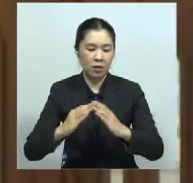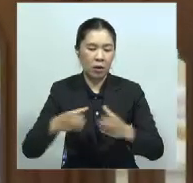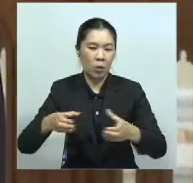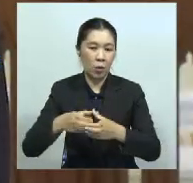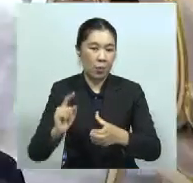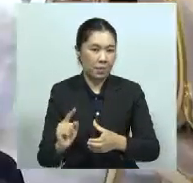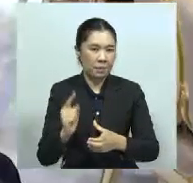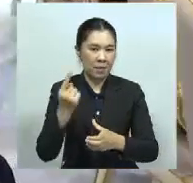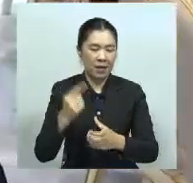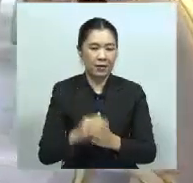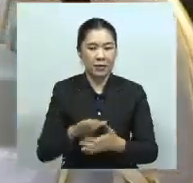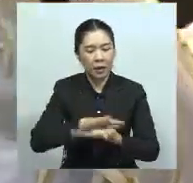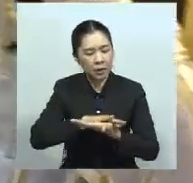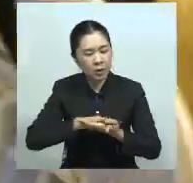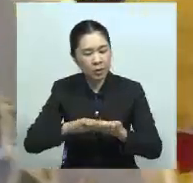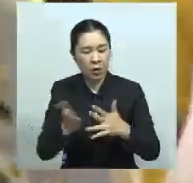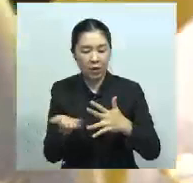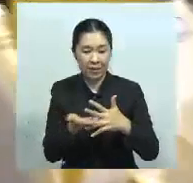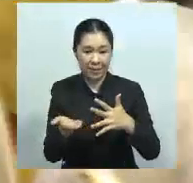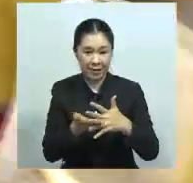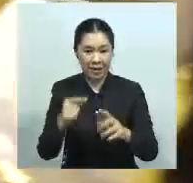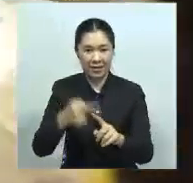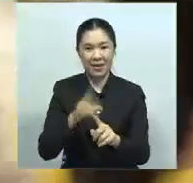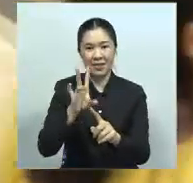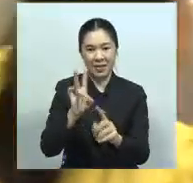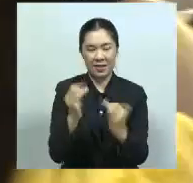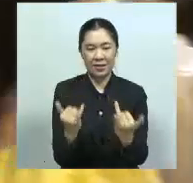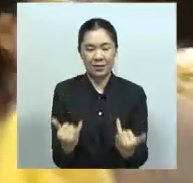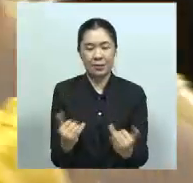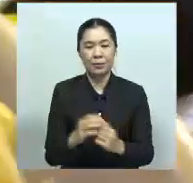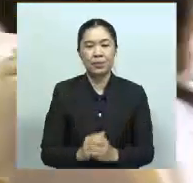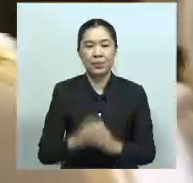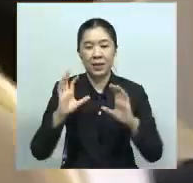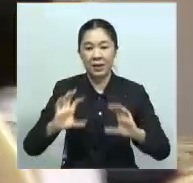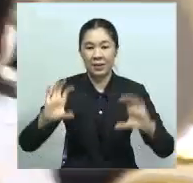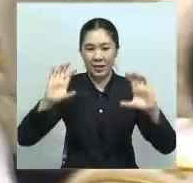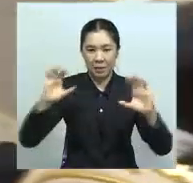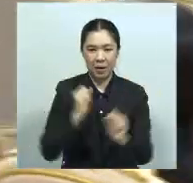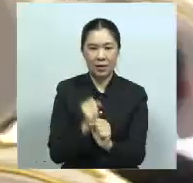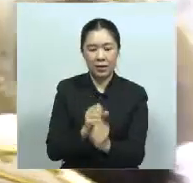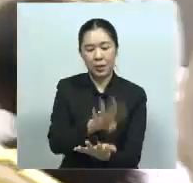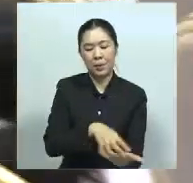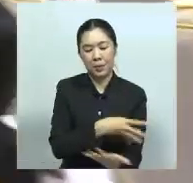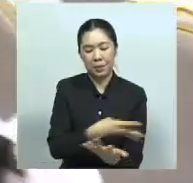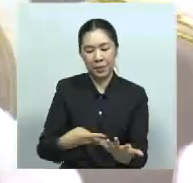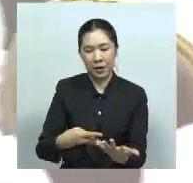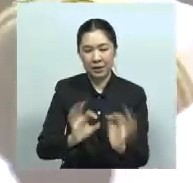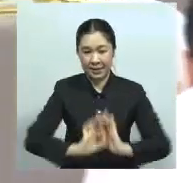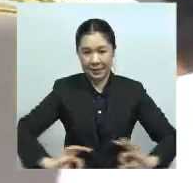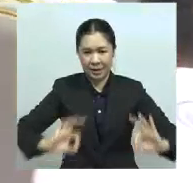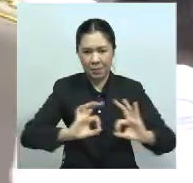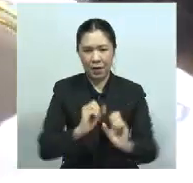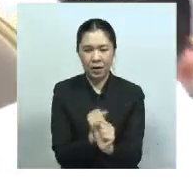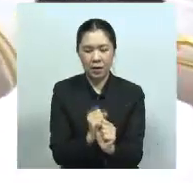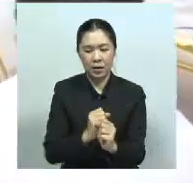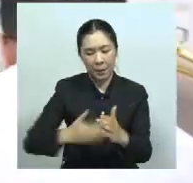ชุดใหม่ซึ่งจะเรียบร้อยในช่วงกลางเดือนกรกฎาคมนี้โดยรัฐบาลจะสานต่อนโยบายสำคัญให้ลุล่วงนอกจ